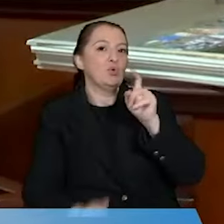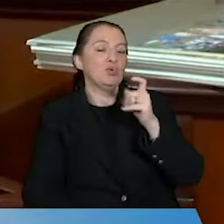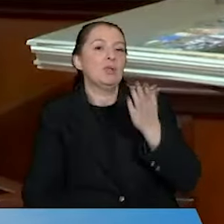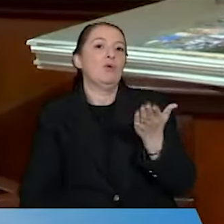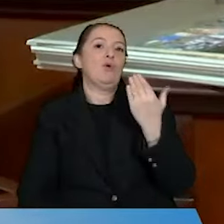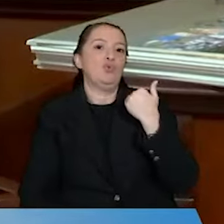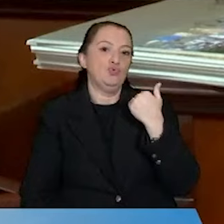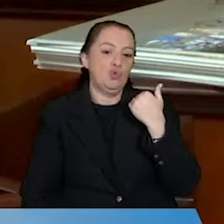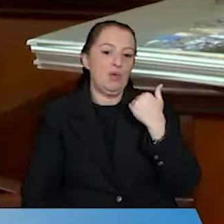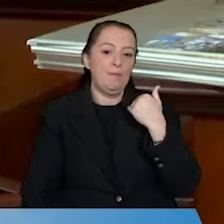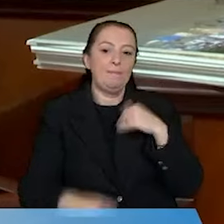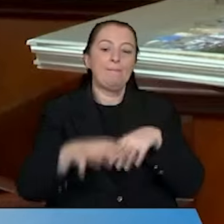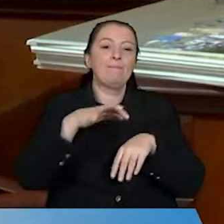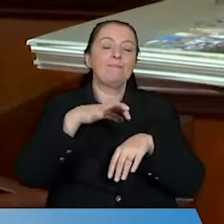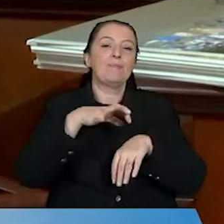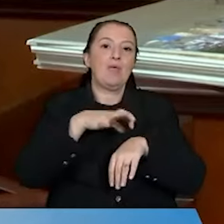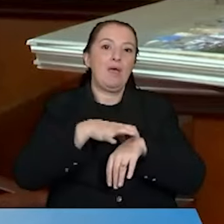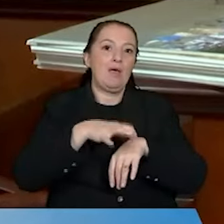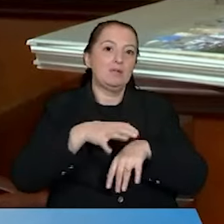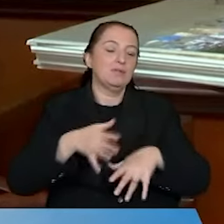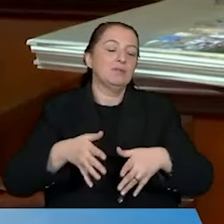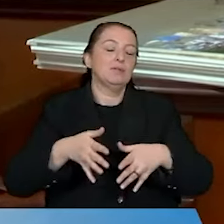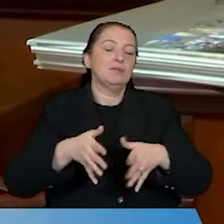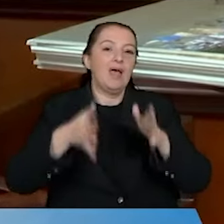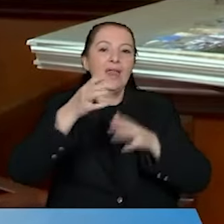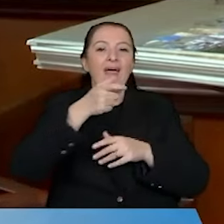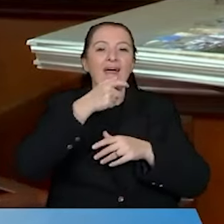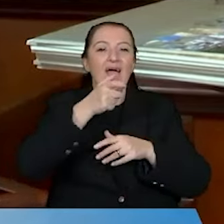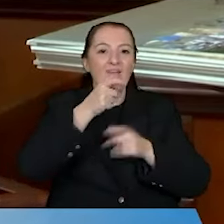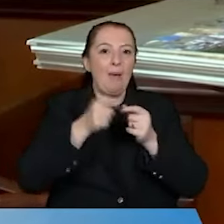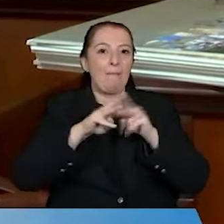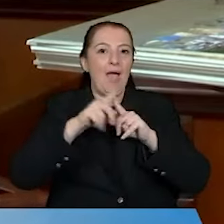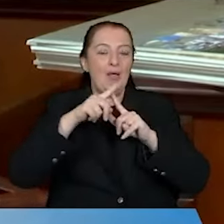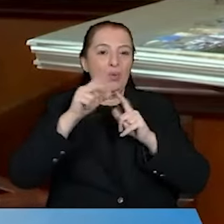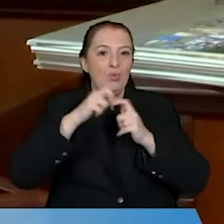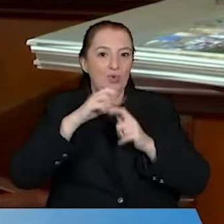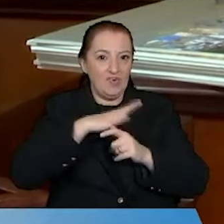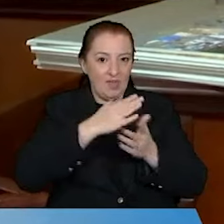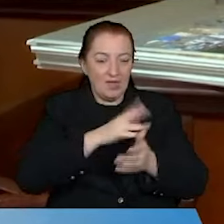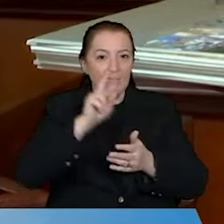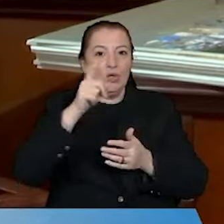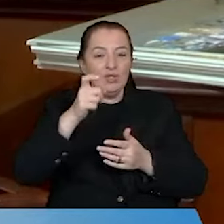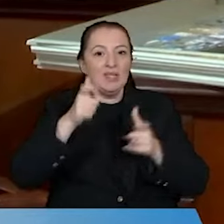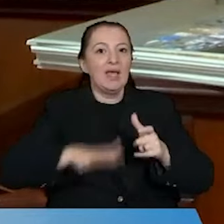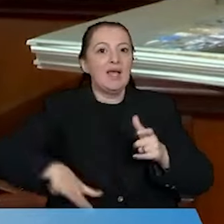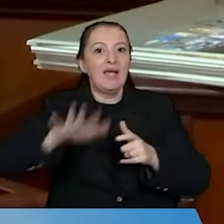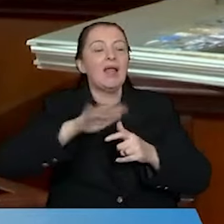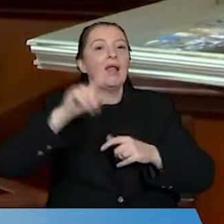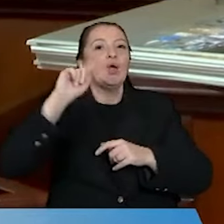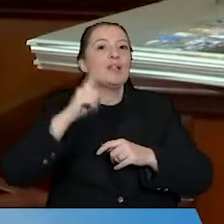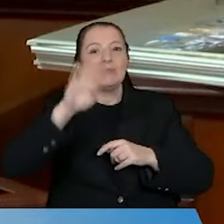önce yani hastane kafelerini Beltur işletirken 2019'da yerel yönetimlerin İstanbul'da el